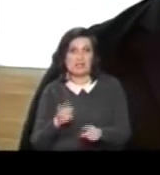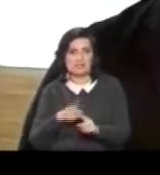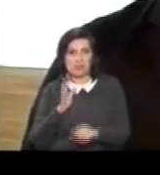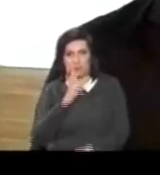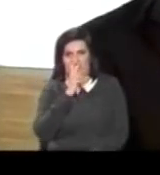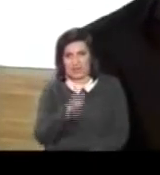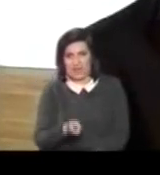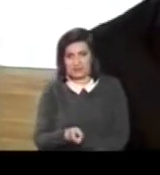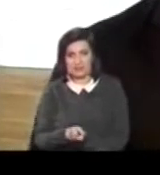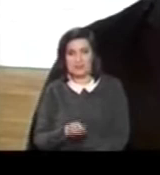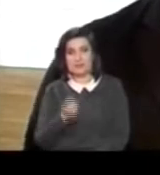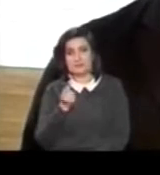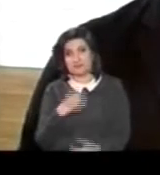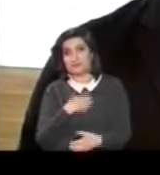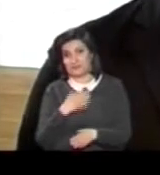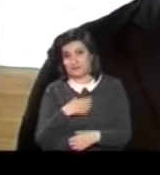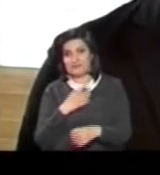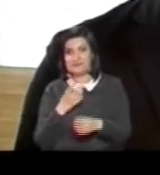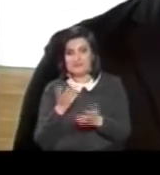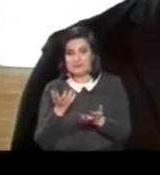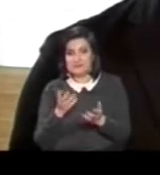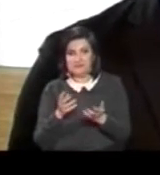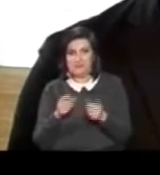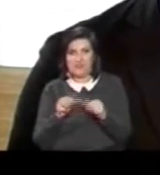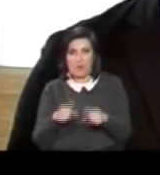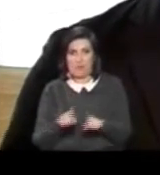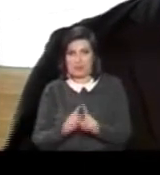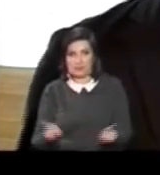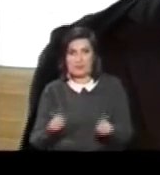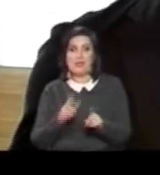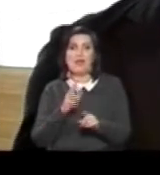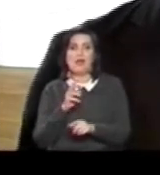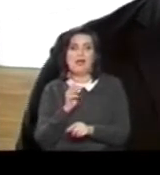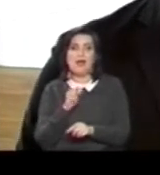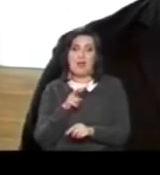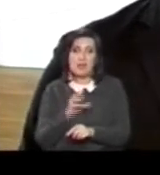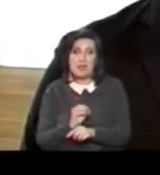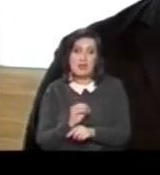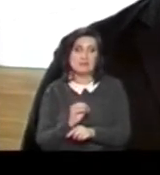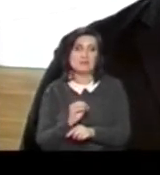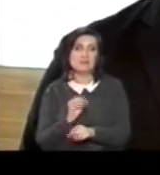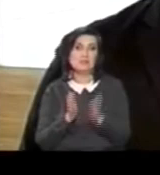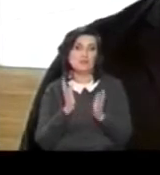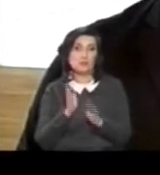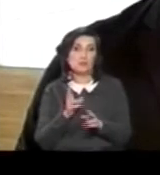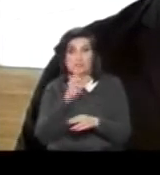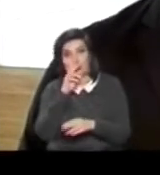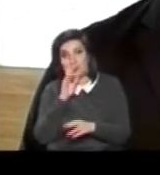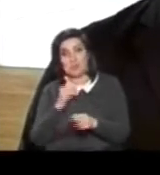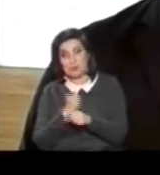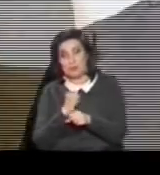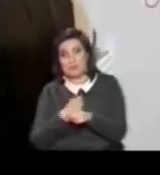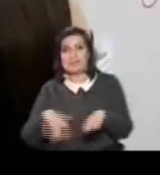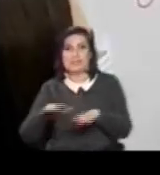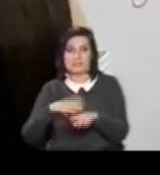буде виглядати. Трошки хвилюємось, тому що формат для нас дуже незвичний, але якщо будуть якісь помилки, будемо